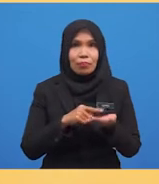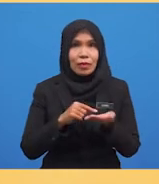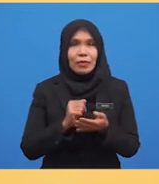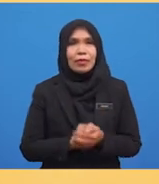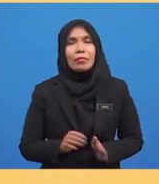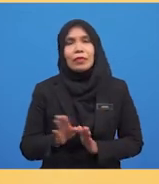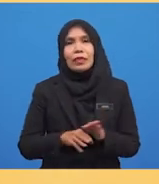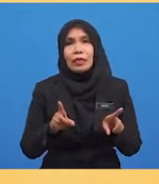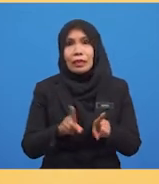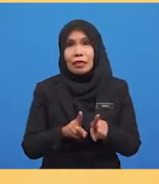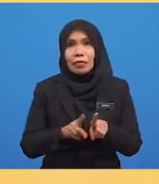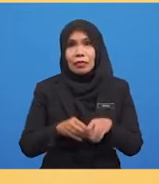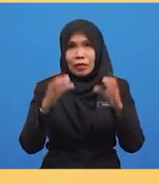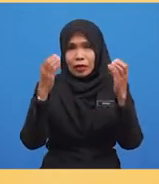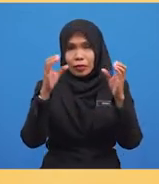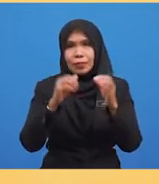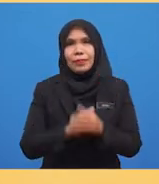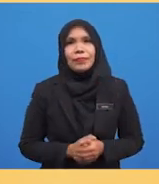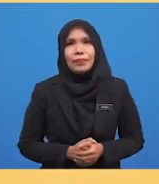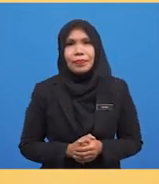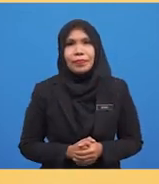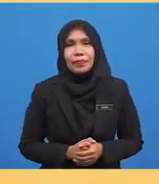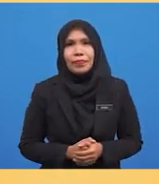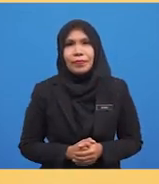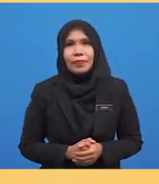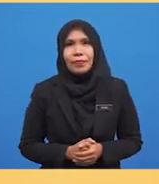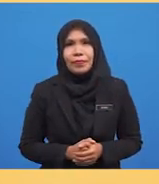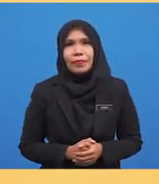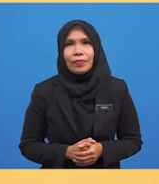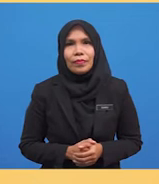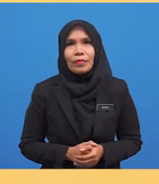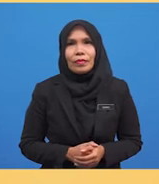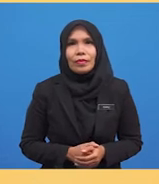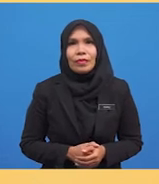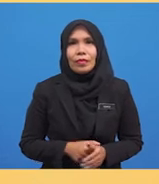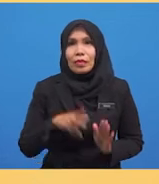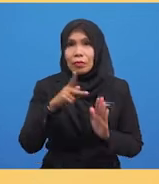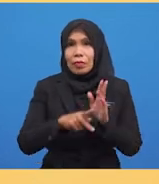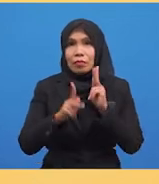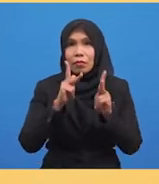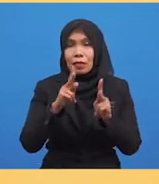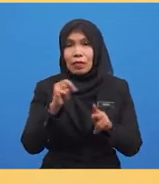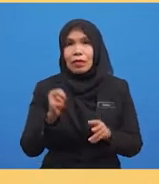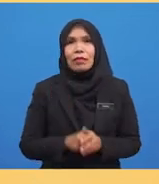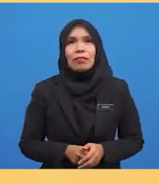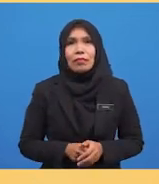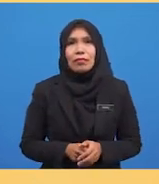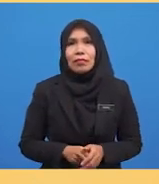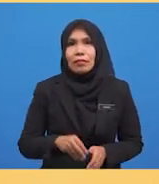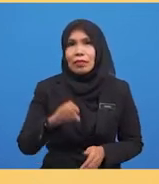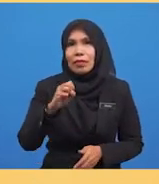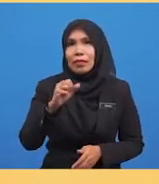pertama terdapat pengulangan kata santap. Ini menunjukkan unsur bunyi